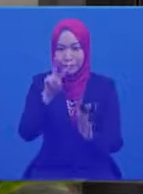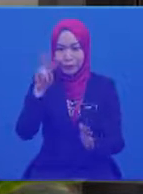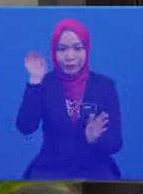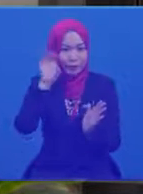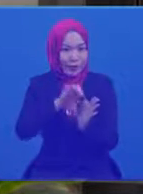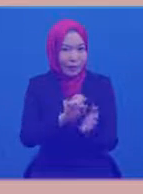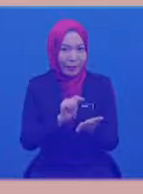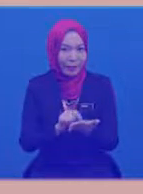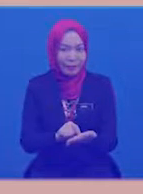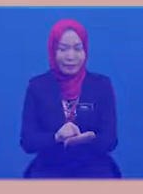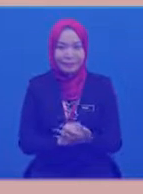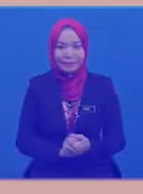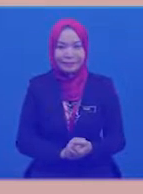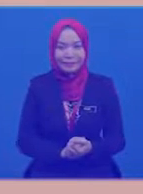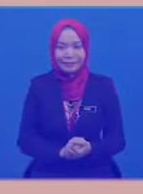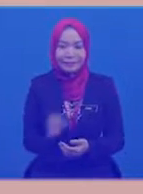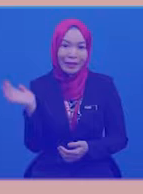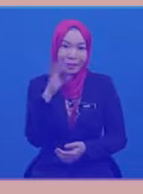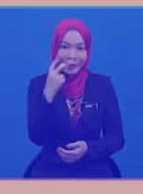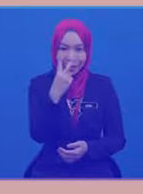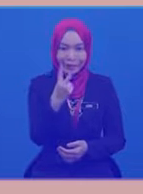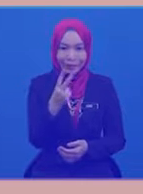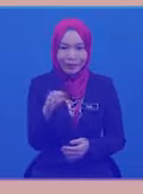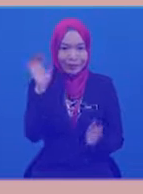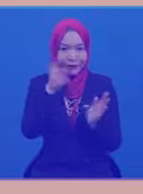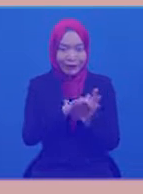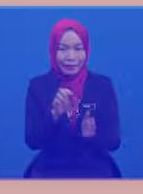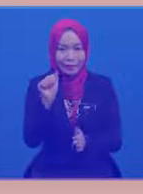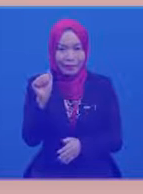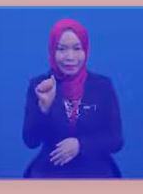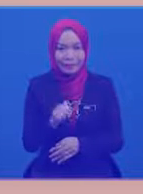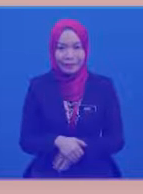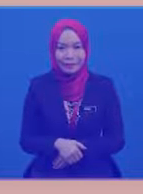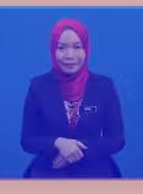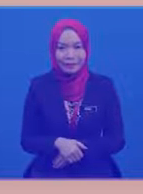murid-murid sekalian. Mari kita lihat gambar A terlebih dahulu.